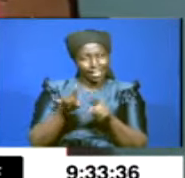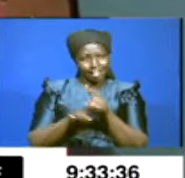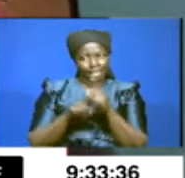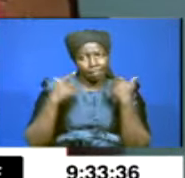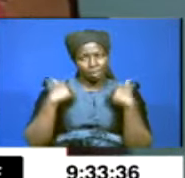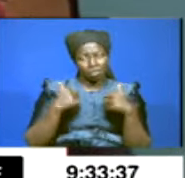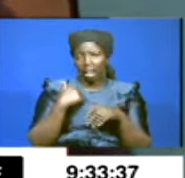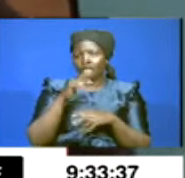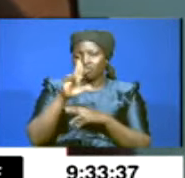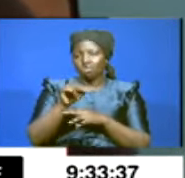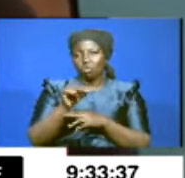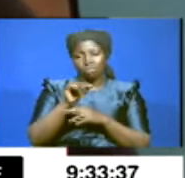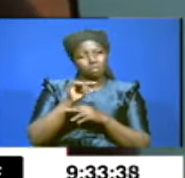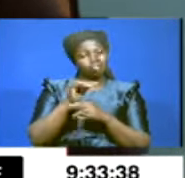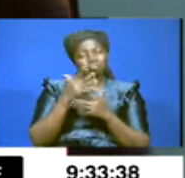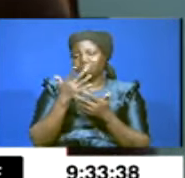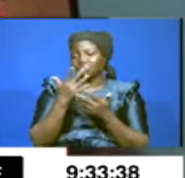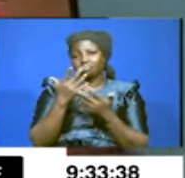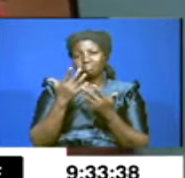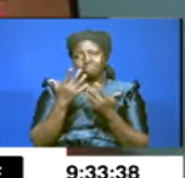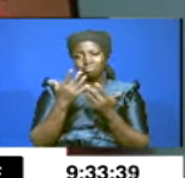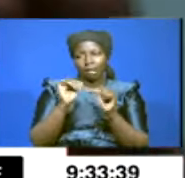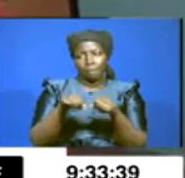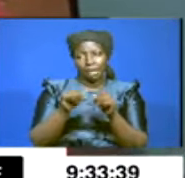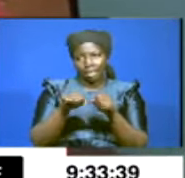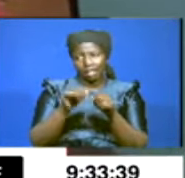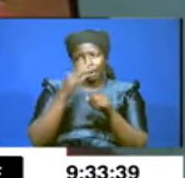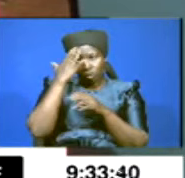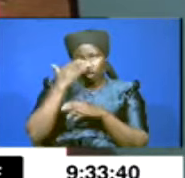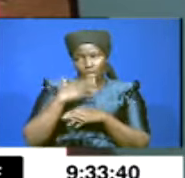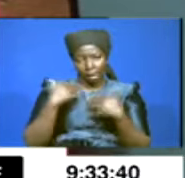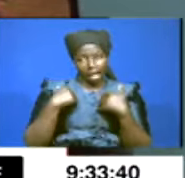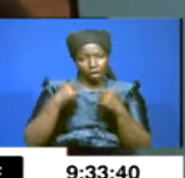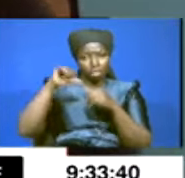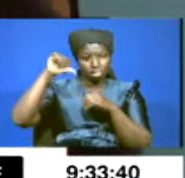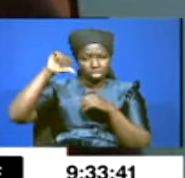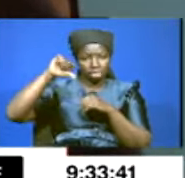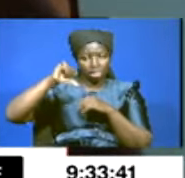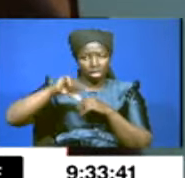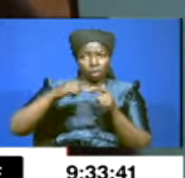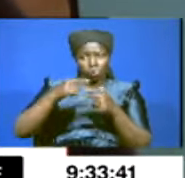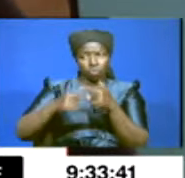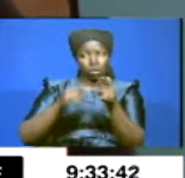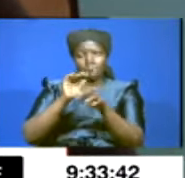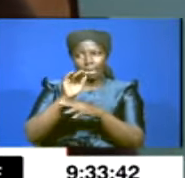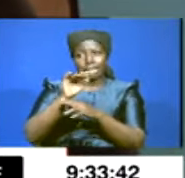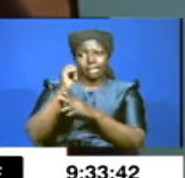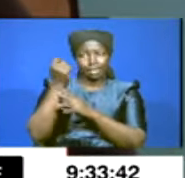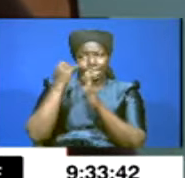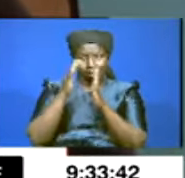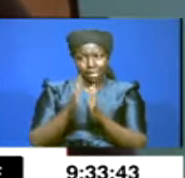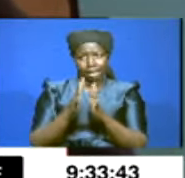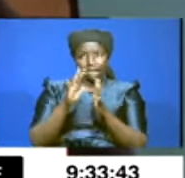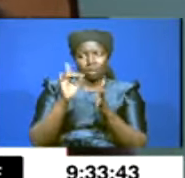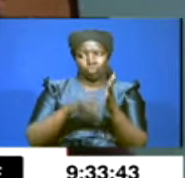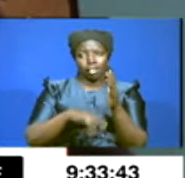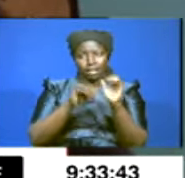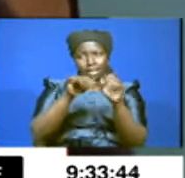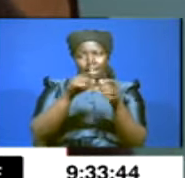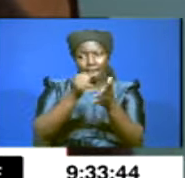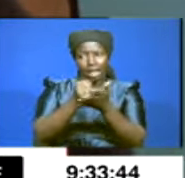hivi na kwa sababu sasa hali yangu ya afya inazidi kuzoroteka, ninaomba wakenya wenzangu kila ambacho mtaweza kumsaidia